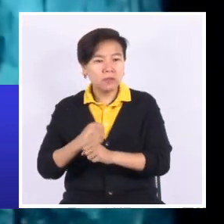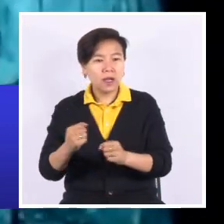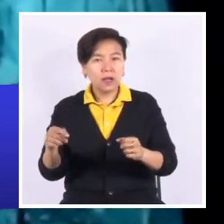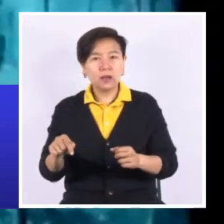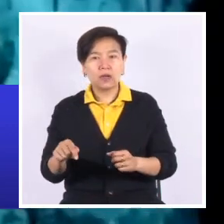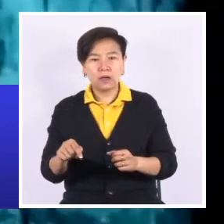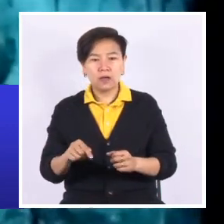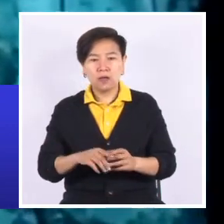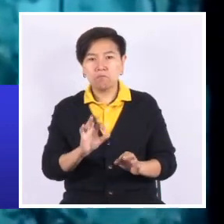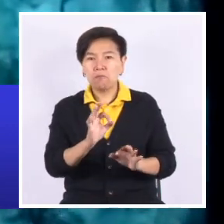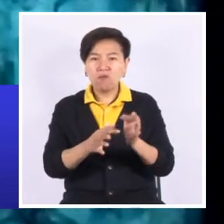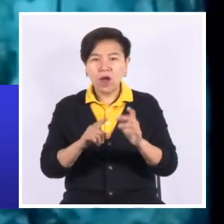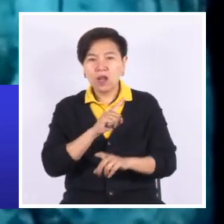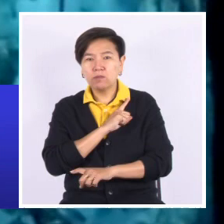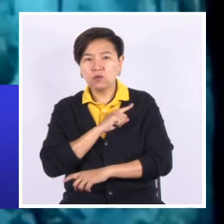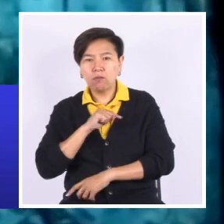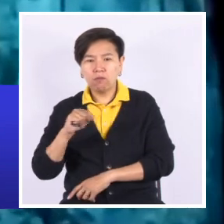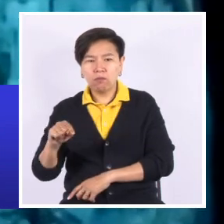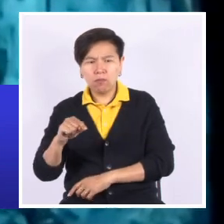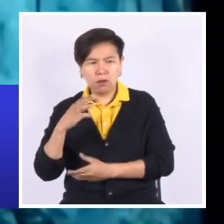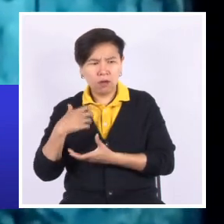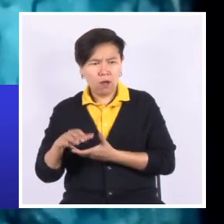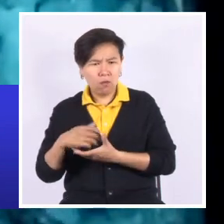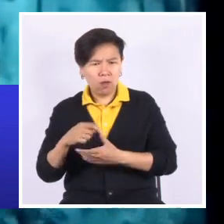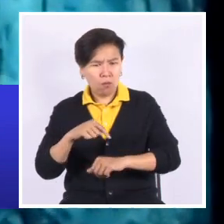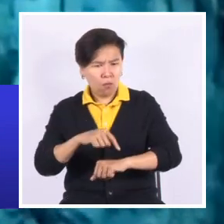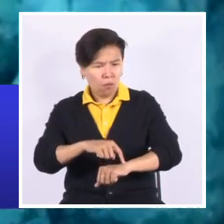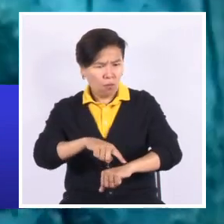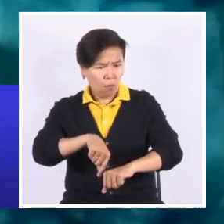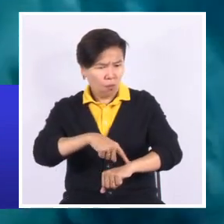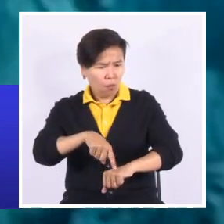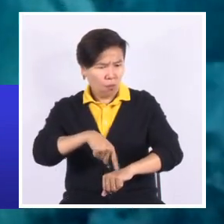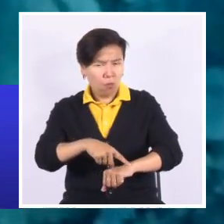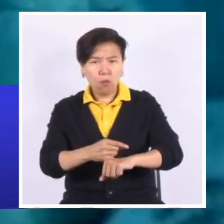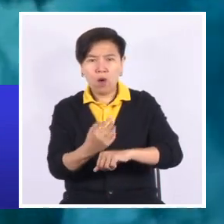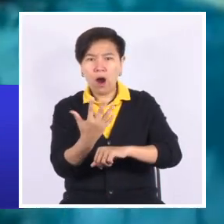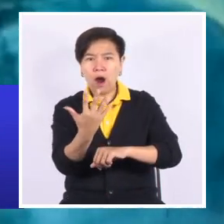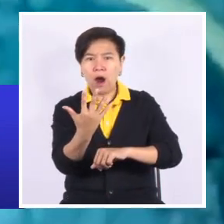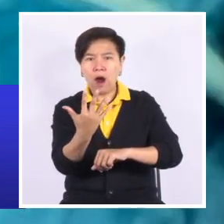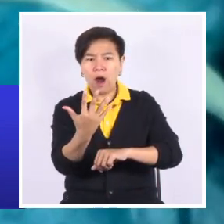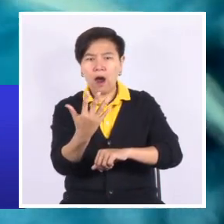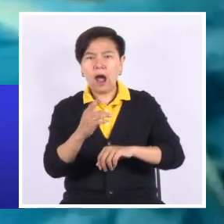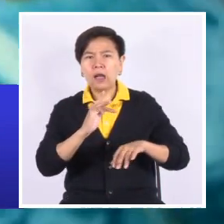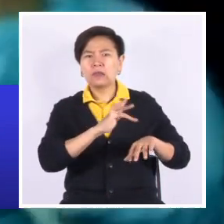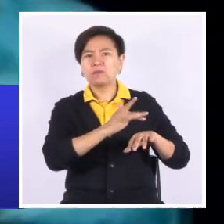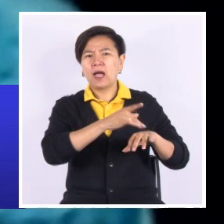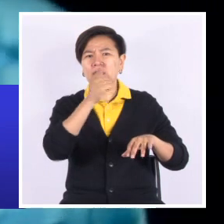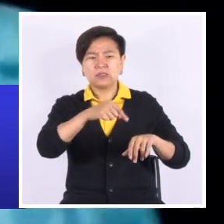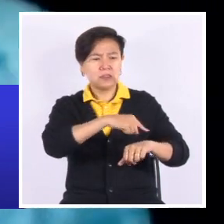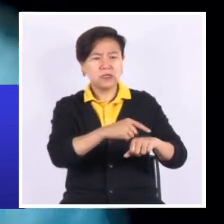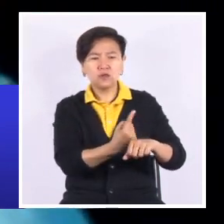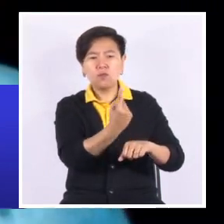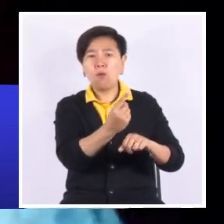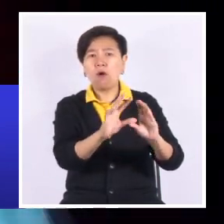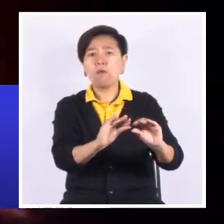งเนี่ยก็ไม่เหลือแล้วแต่ว่าร่างล้มตาเนี่ยซัดไปเนี่ยประมาณสัก5ชั่วโมงไม่แค่ส่วนหนึ่งเท่านั้นนี่นะครับญ